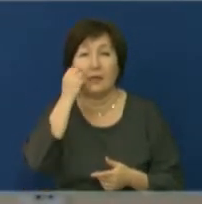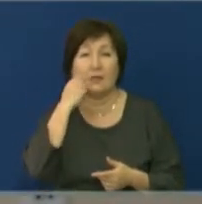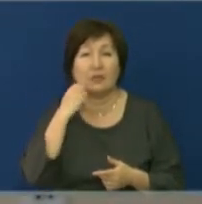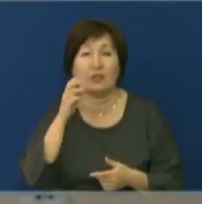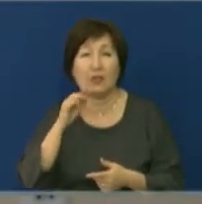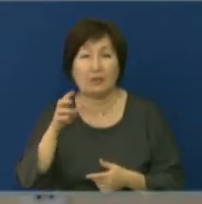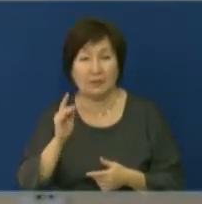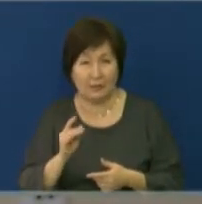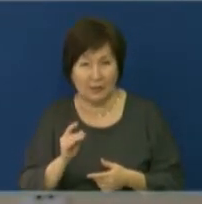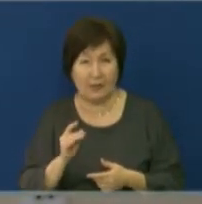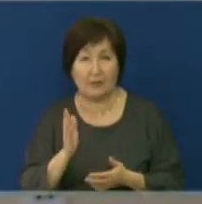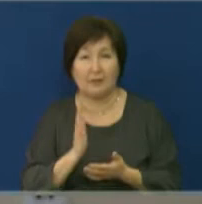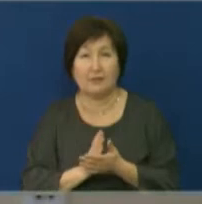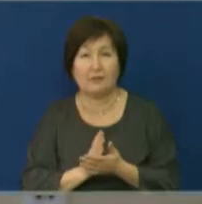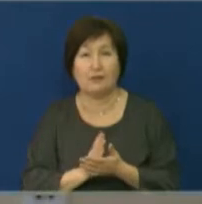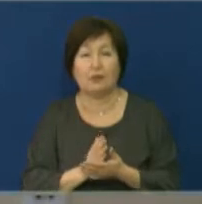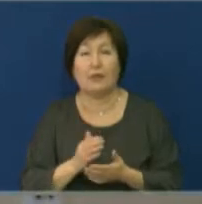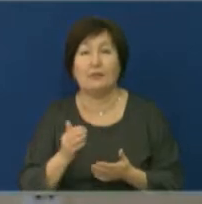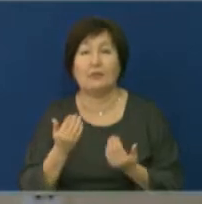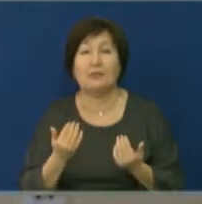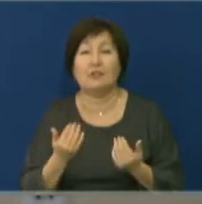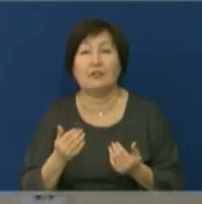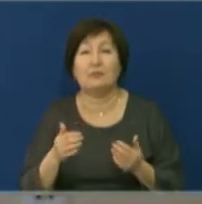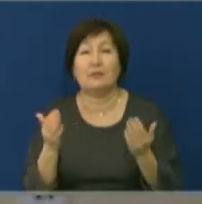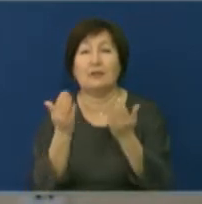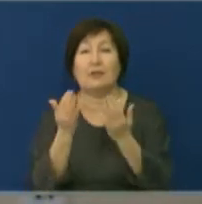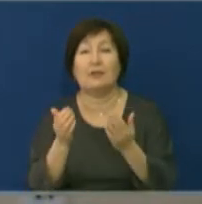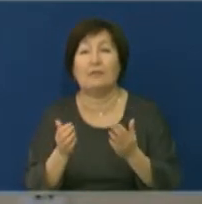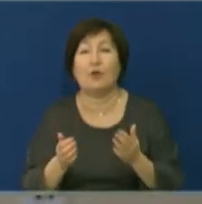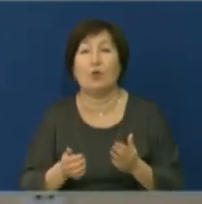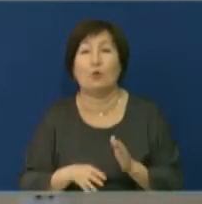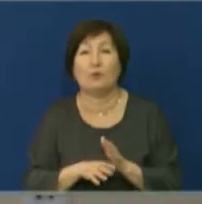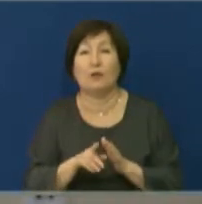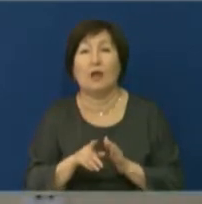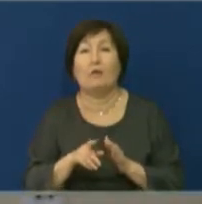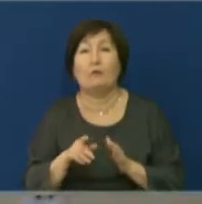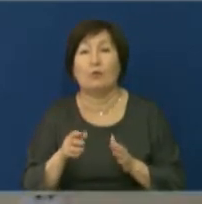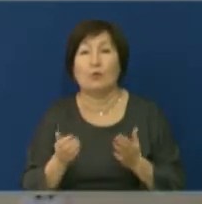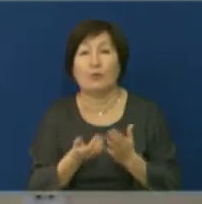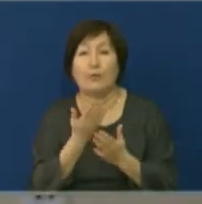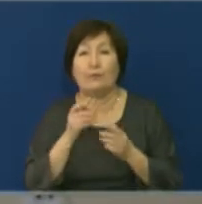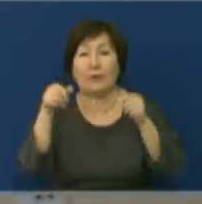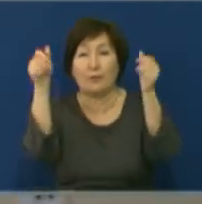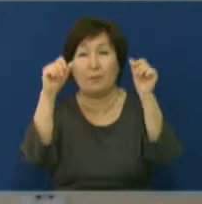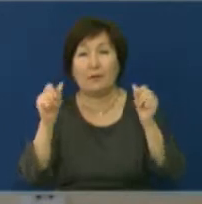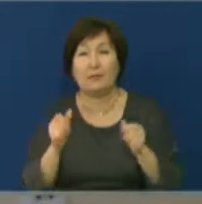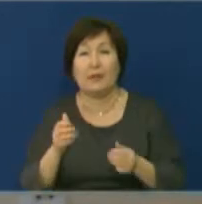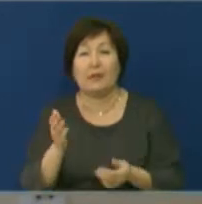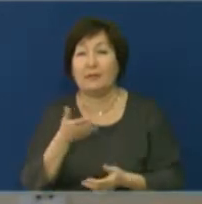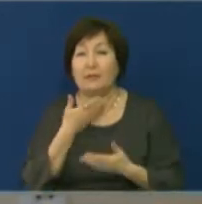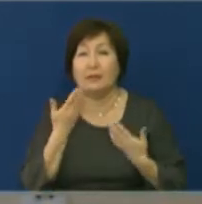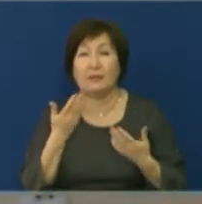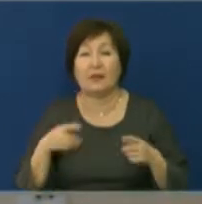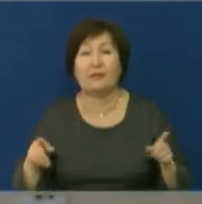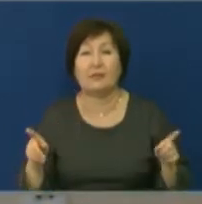Многие спектакли сейчас выходят в новом формате, жанре. Нету никаких определенных ограничений, правил. Говорят, в